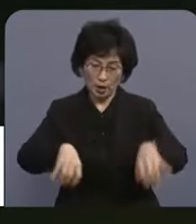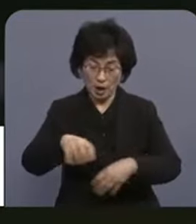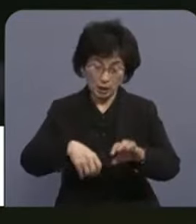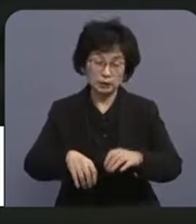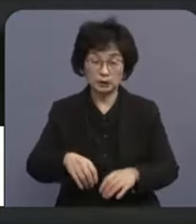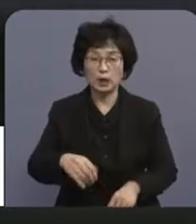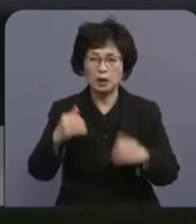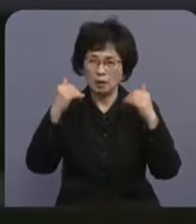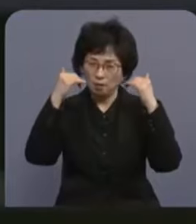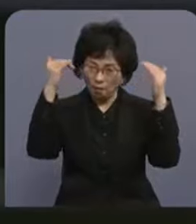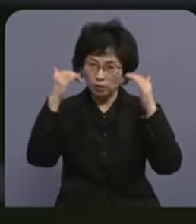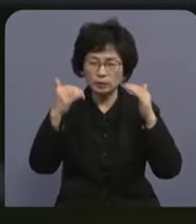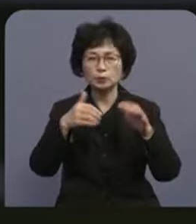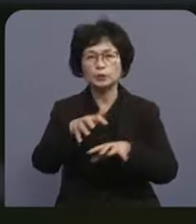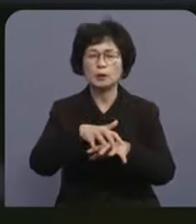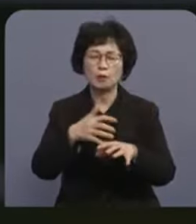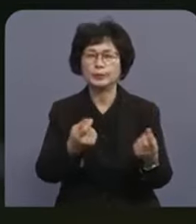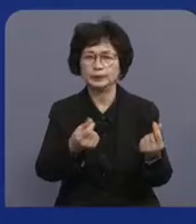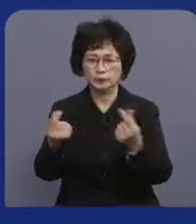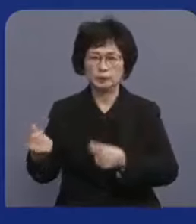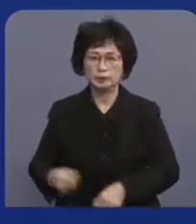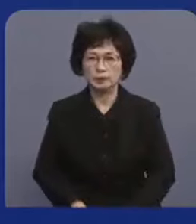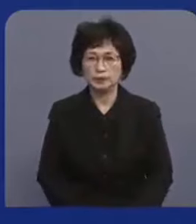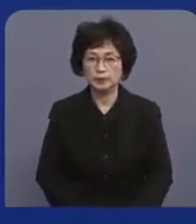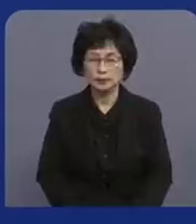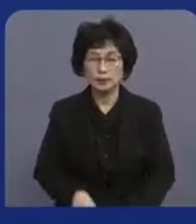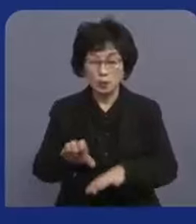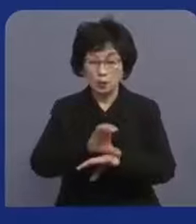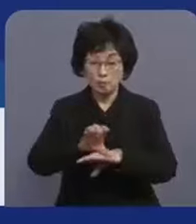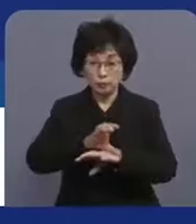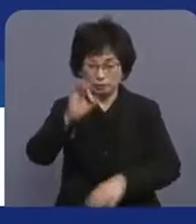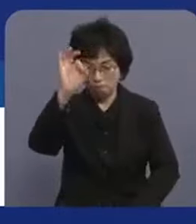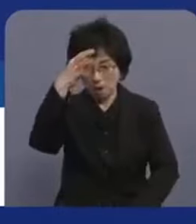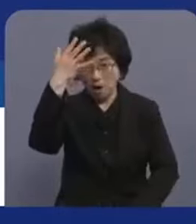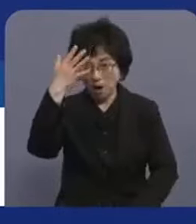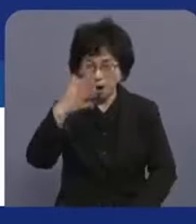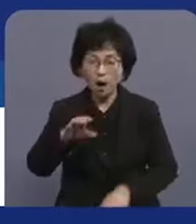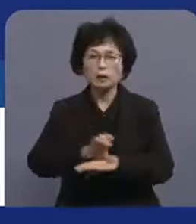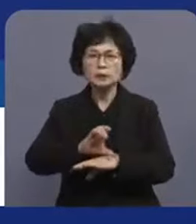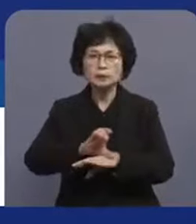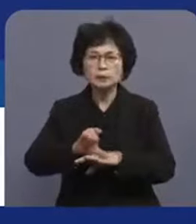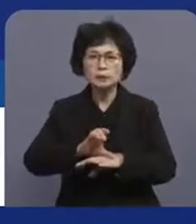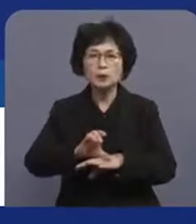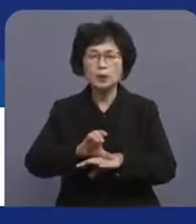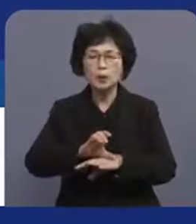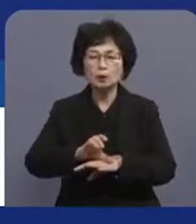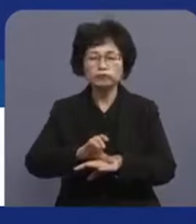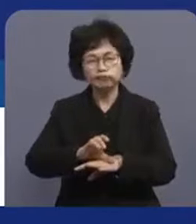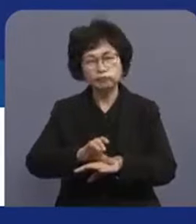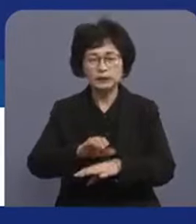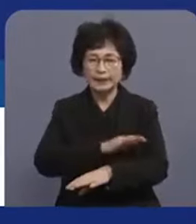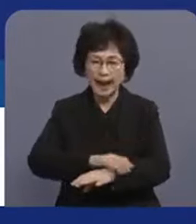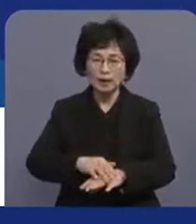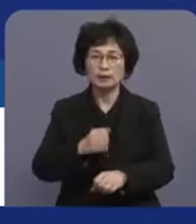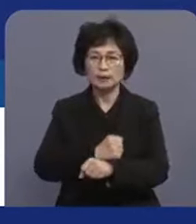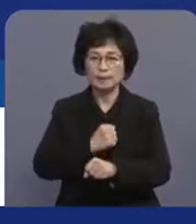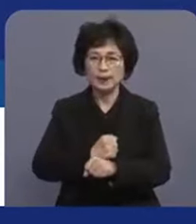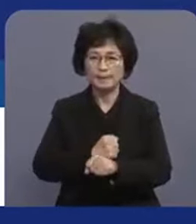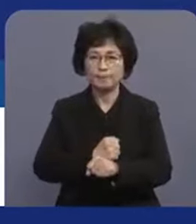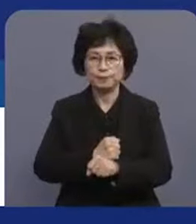성인 범죄 조직 못지 않았습니다. 컴퓨터 지식도 있고 컴퓨터 실력이 있다 보니 해외